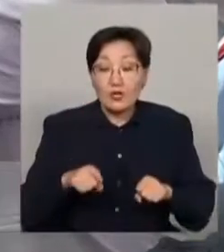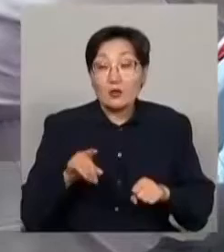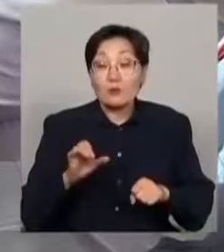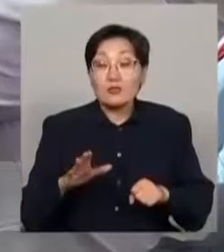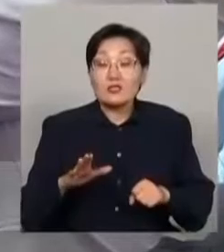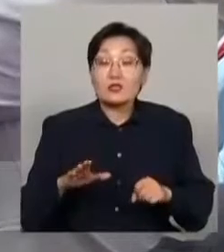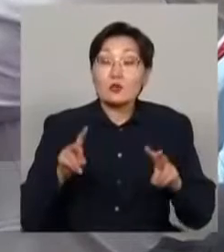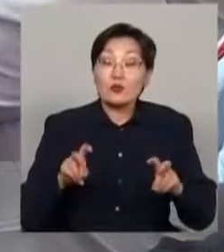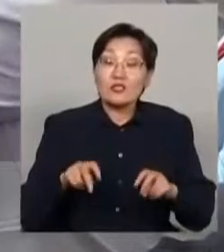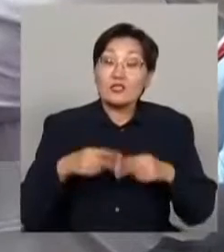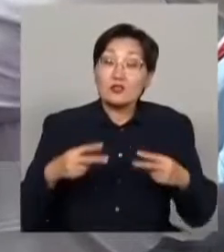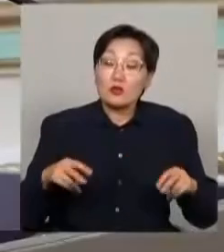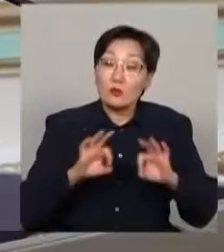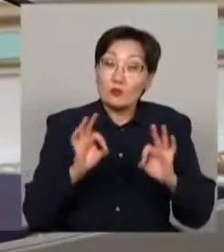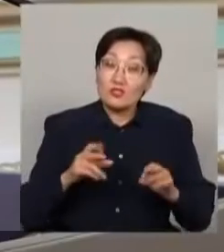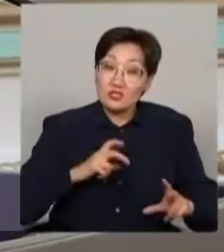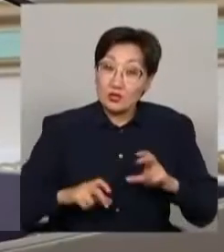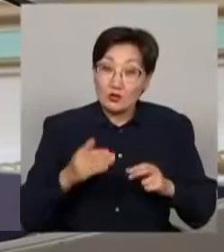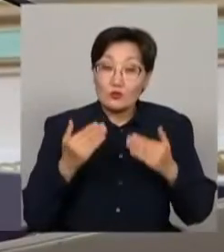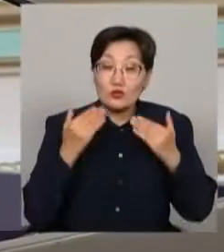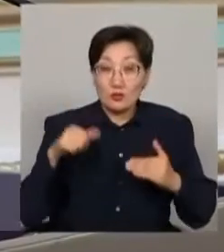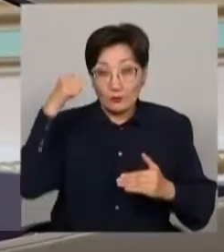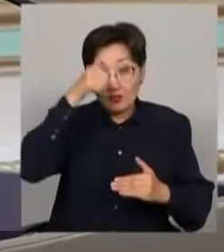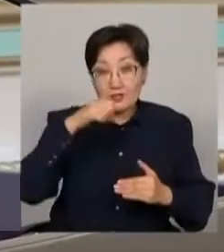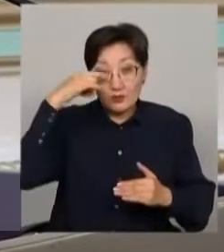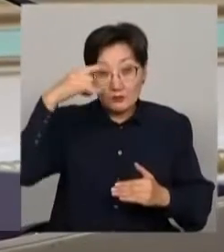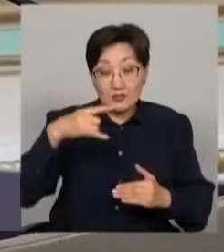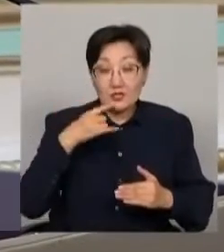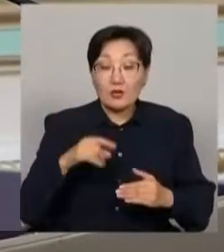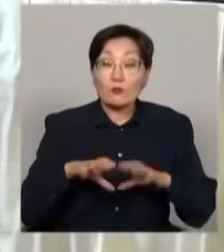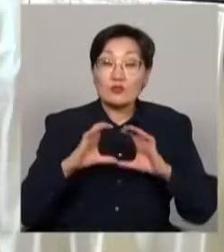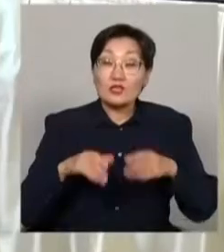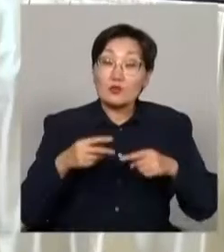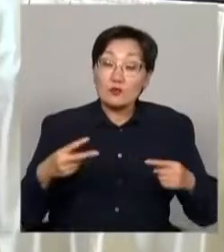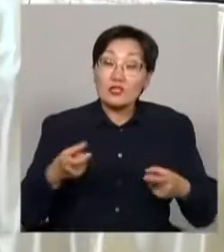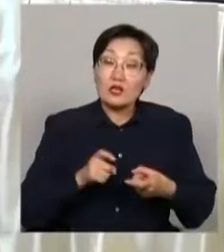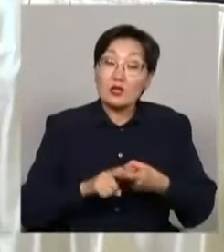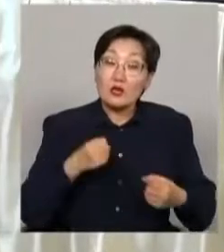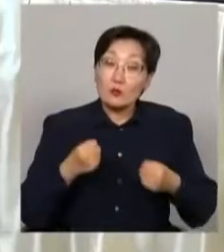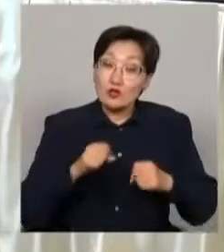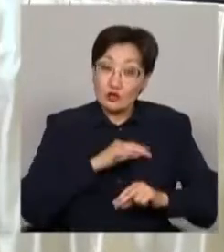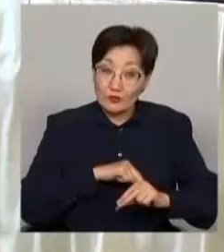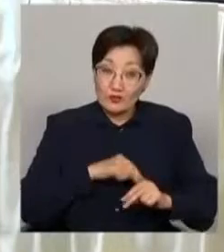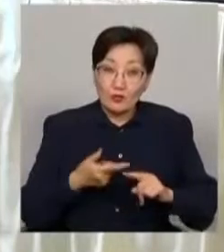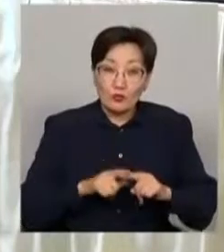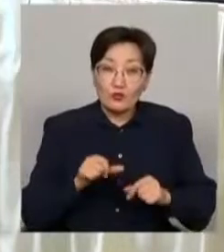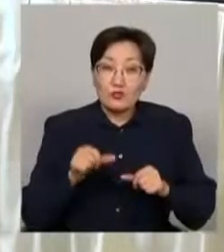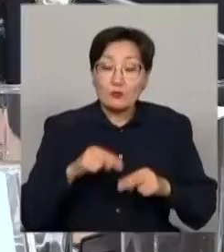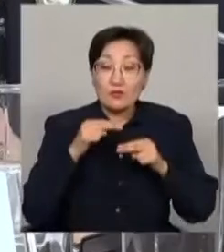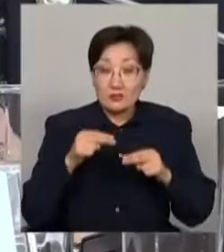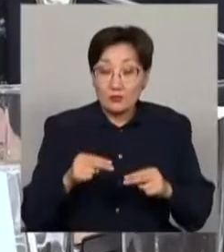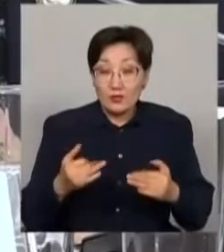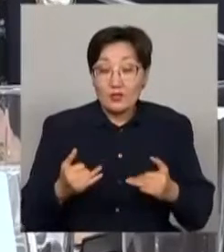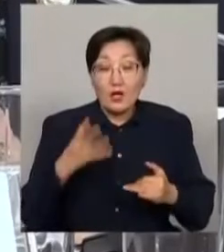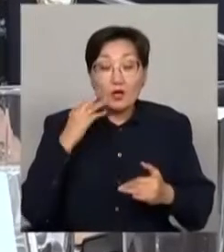атындағы әдебиет және өнер институты соңғы жылдары қазақ және әлем әдебиетінің байланысын нығайту жұмыстарына аса басымдық беріп келеді.